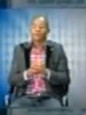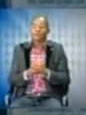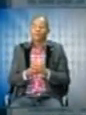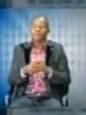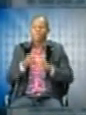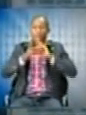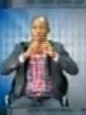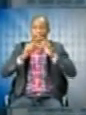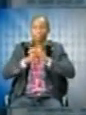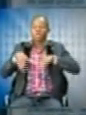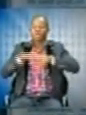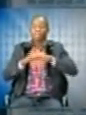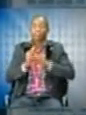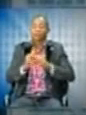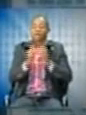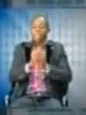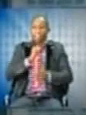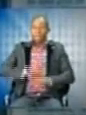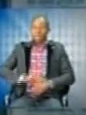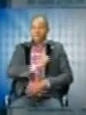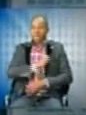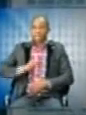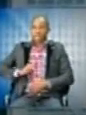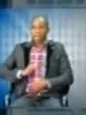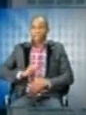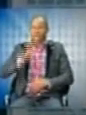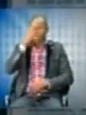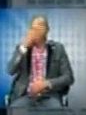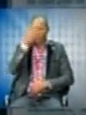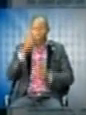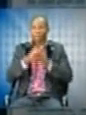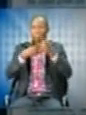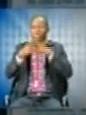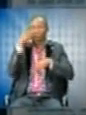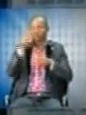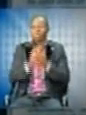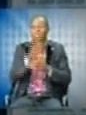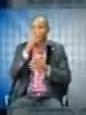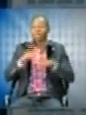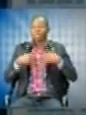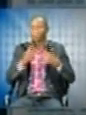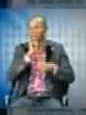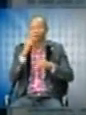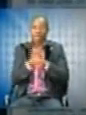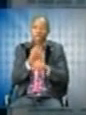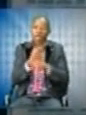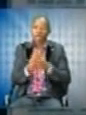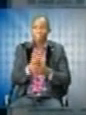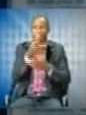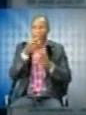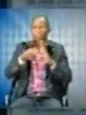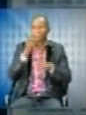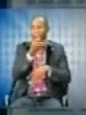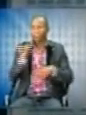Ils, ce sont des prêtres catholiques venus d'Afrique et d'Asie pour combler le vide causé par la pénurie des vocations. Parmi eux, beaucoup